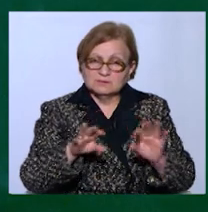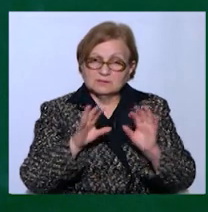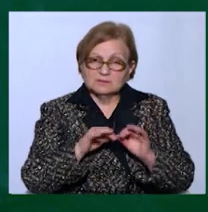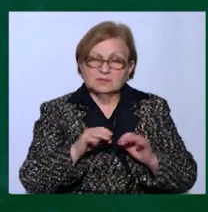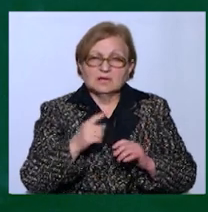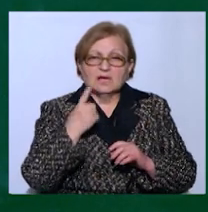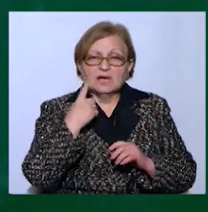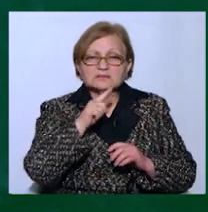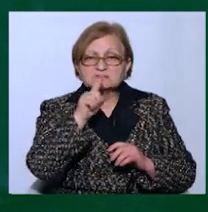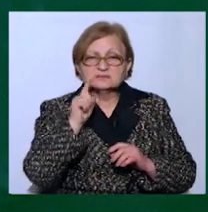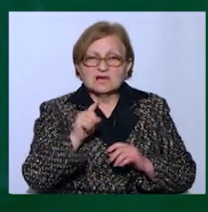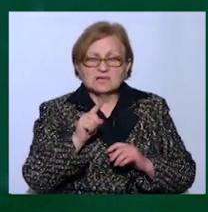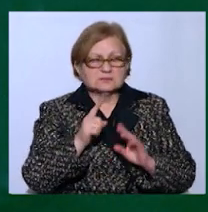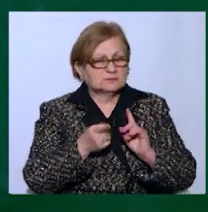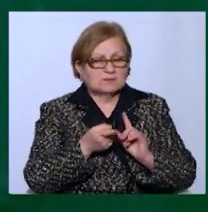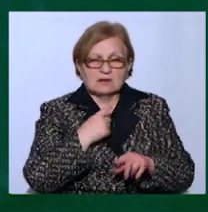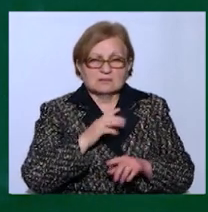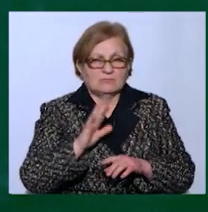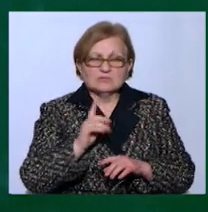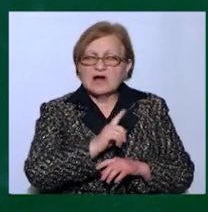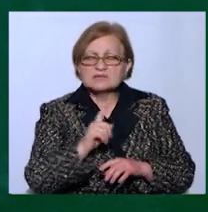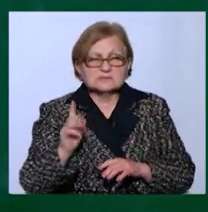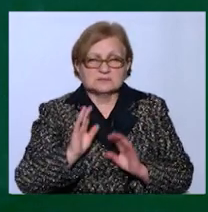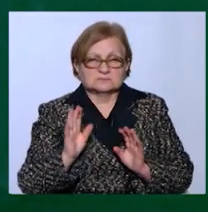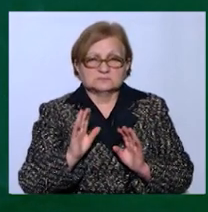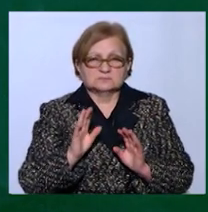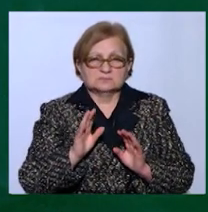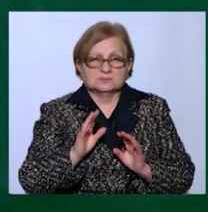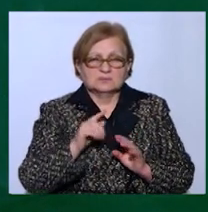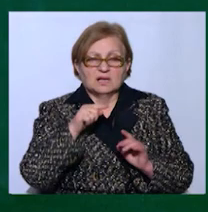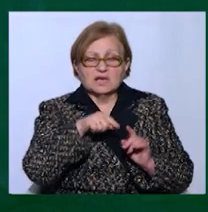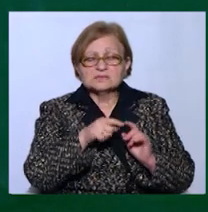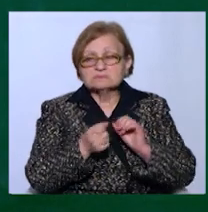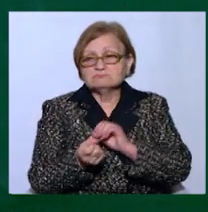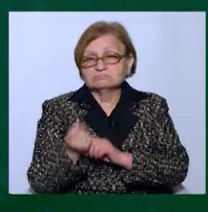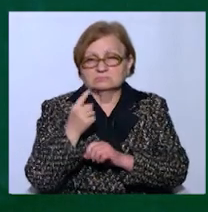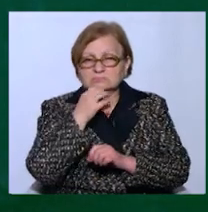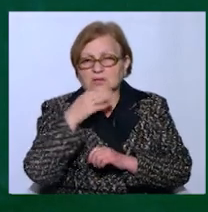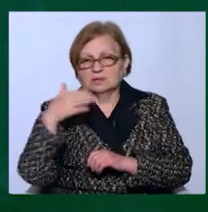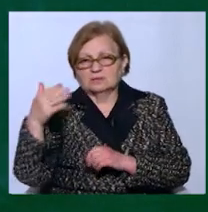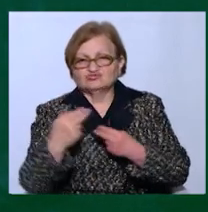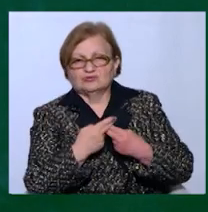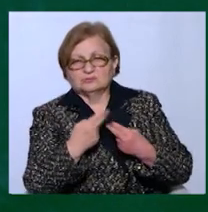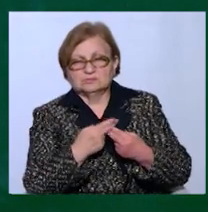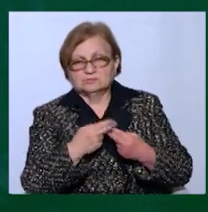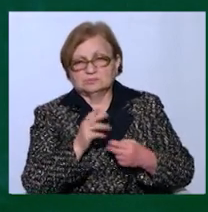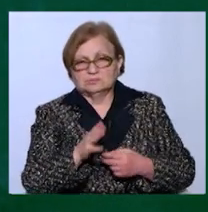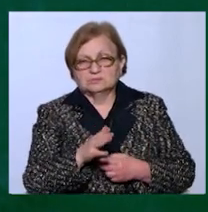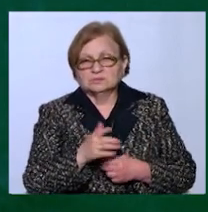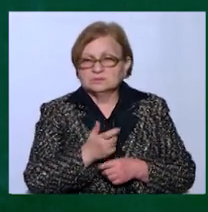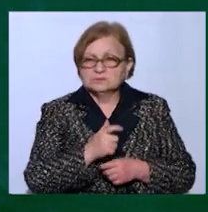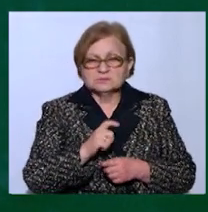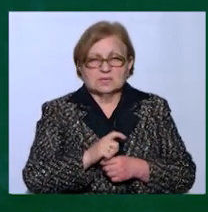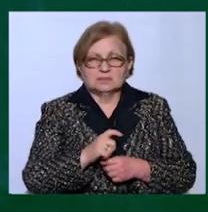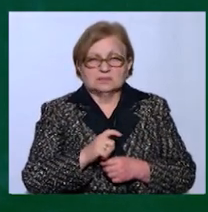ერთი საკითხი არ გამოტოვოთ, არ მიაფუჩეჩოთ და არ გადახვიდეთ შემდეგზე. თავს იჩენს ძალიან კრიტიკულად და